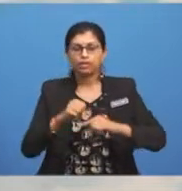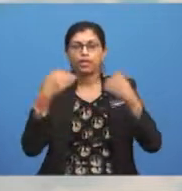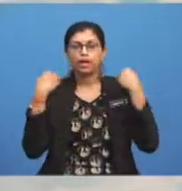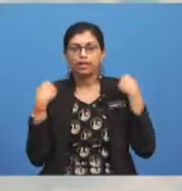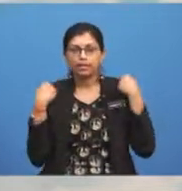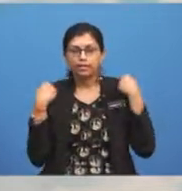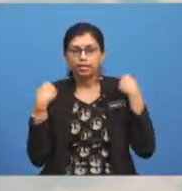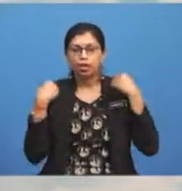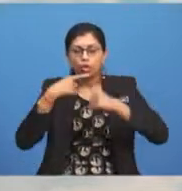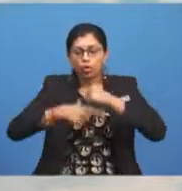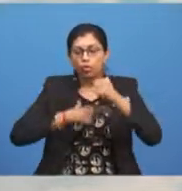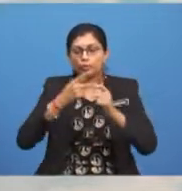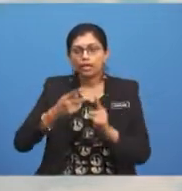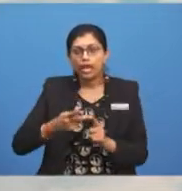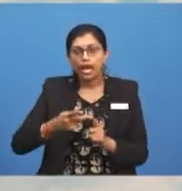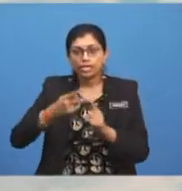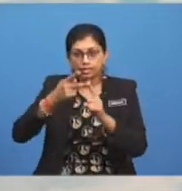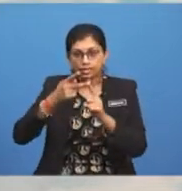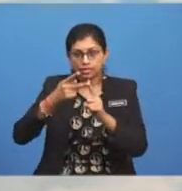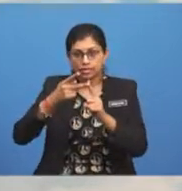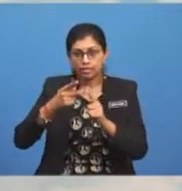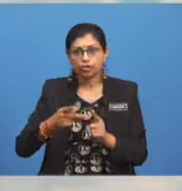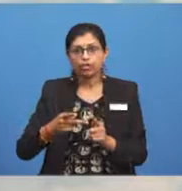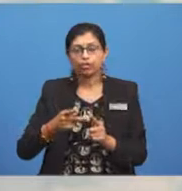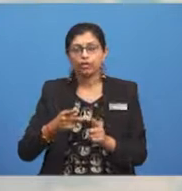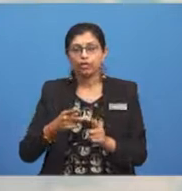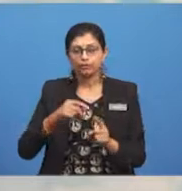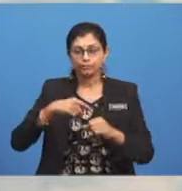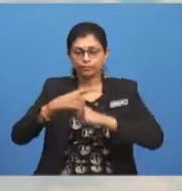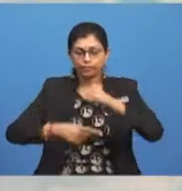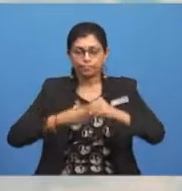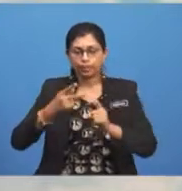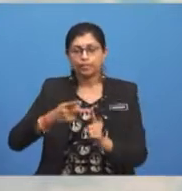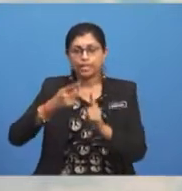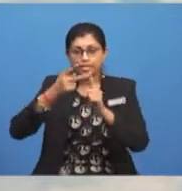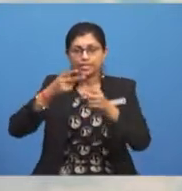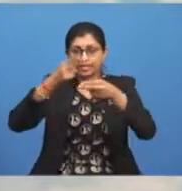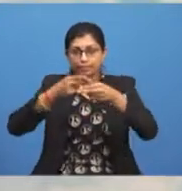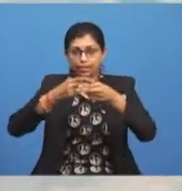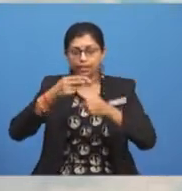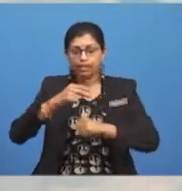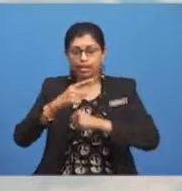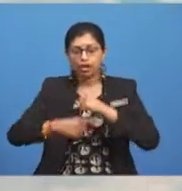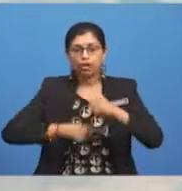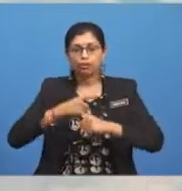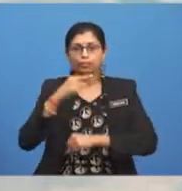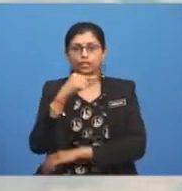khas. Apakah orbit khas, murid-murid? Orbit khas lebih dikenali sebagai